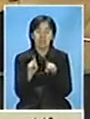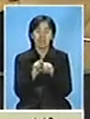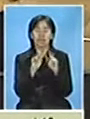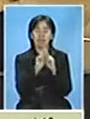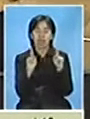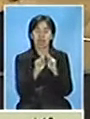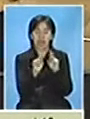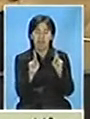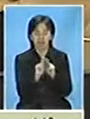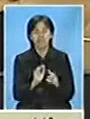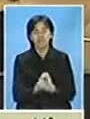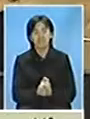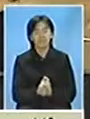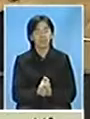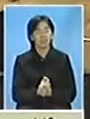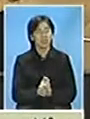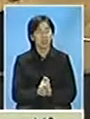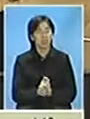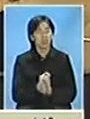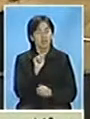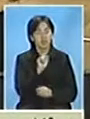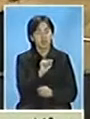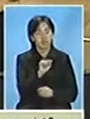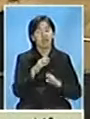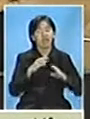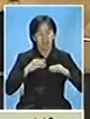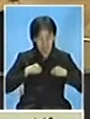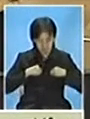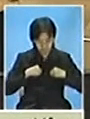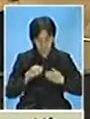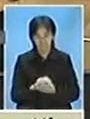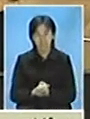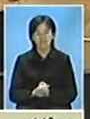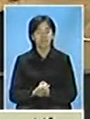ธิการกดเห็นด้วย